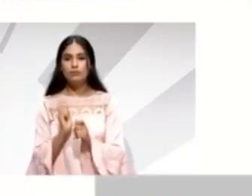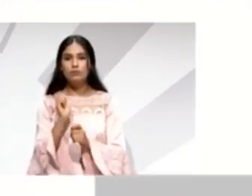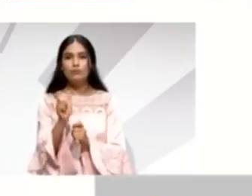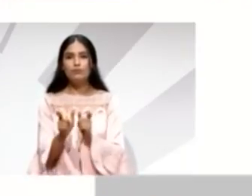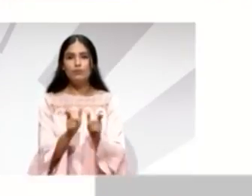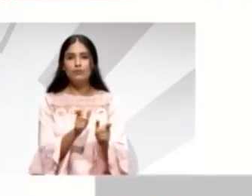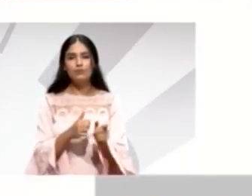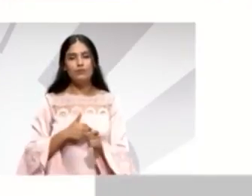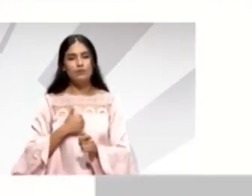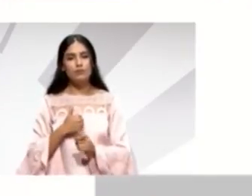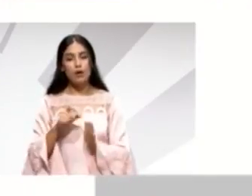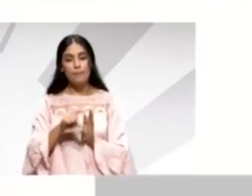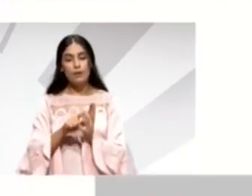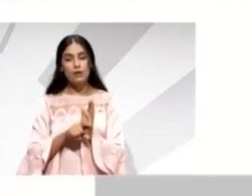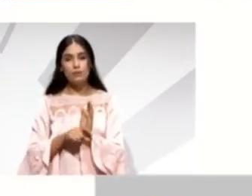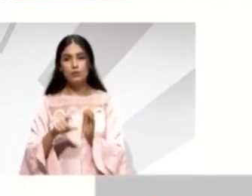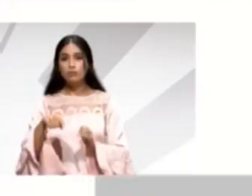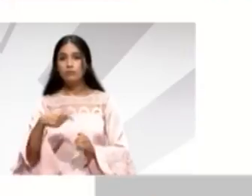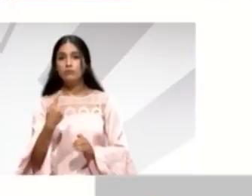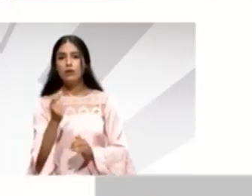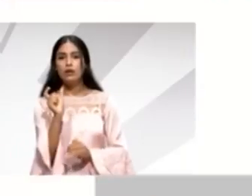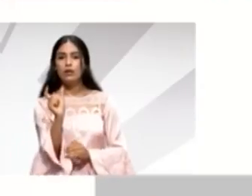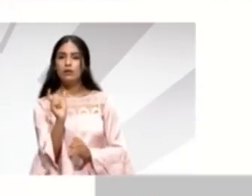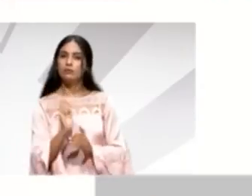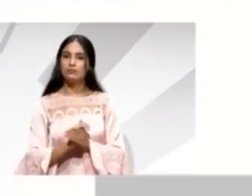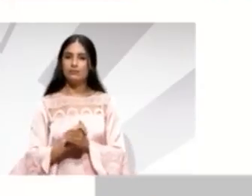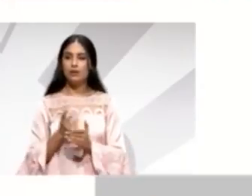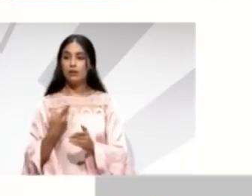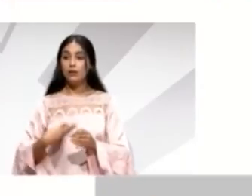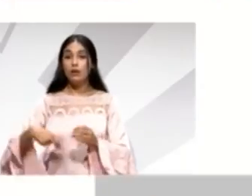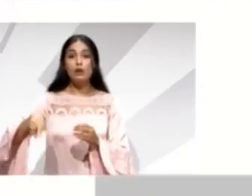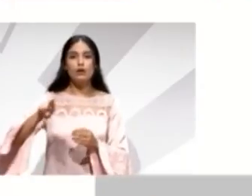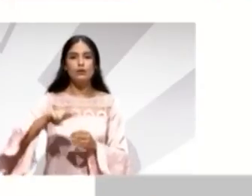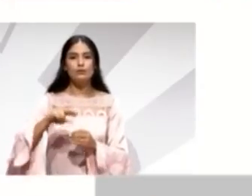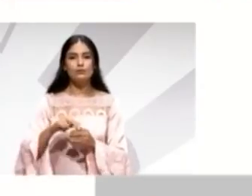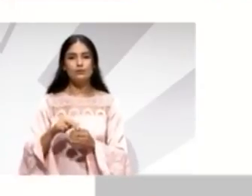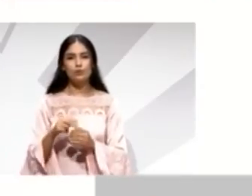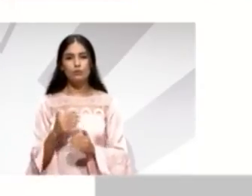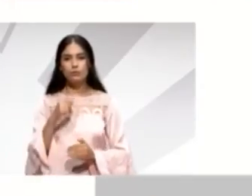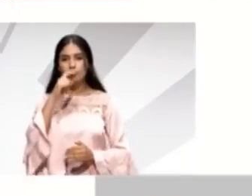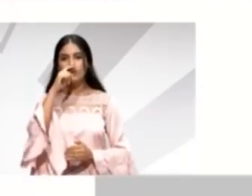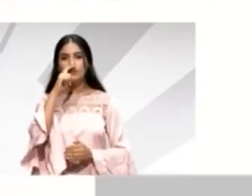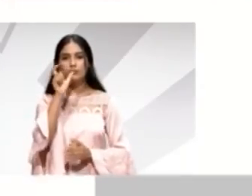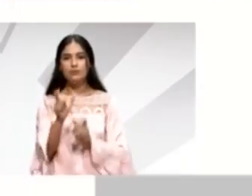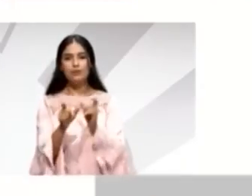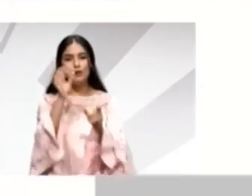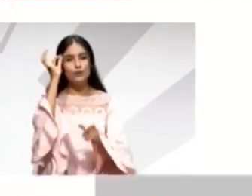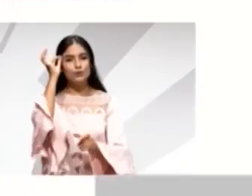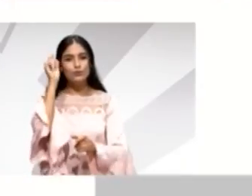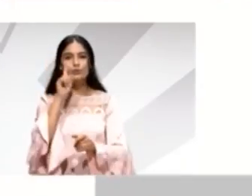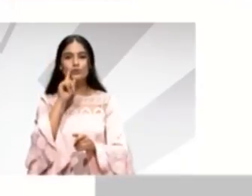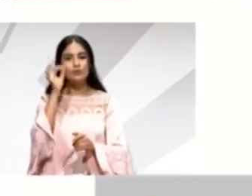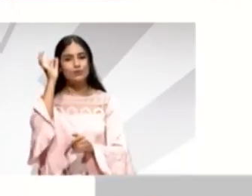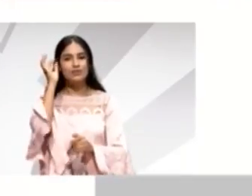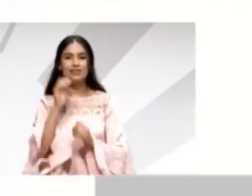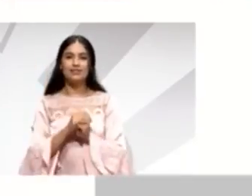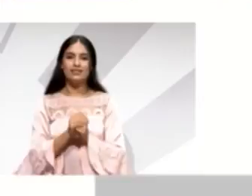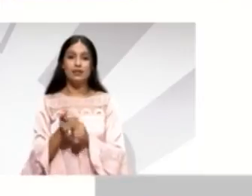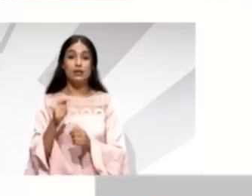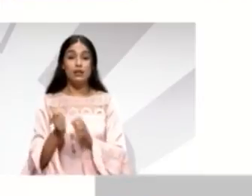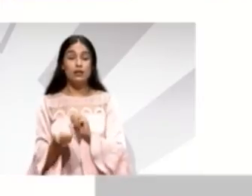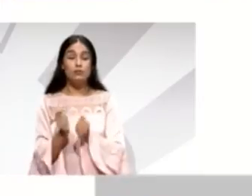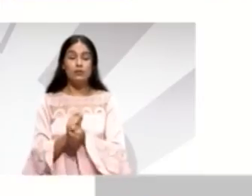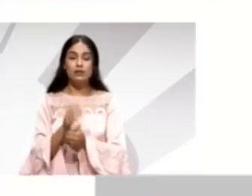خصومكم في كلمه واحده احنا نحب وارجعوا هيبه التونسي والتونسيه البلاد من بدلوها كان من بدول يقودوا فيها